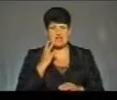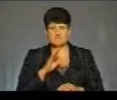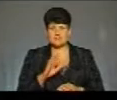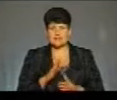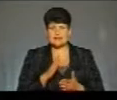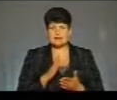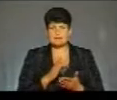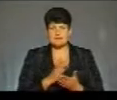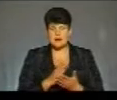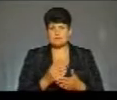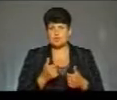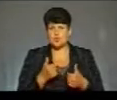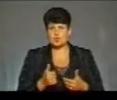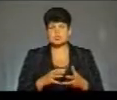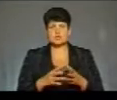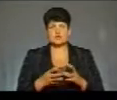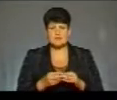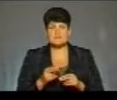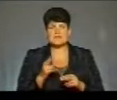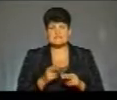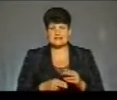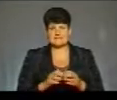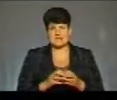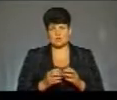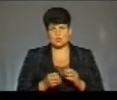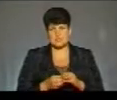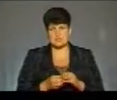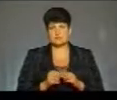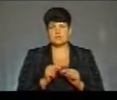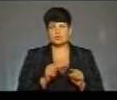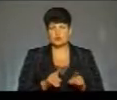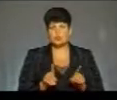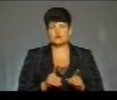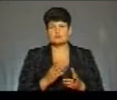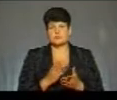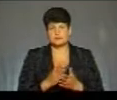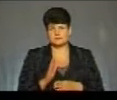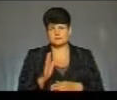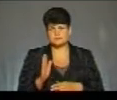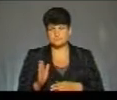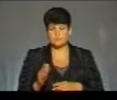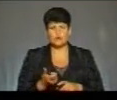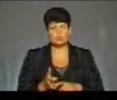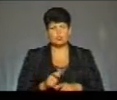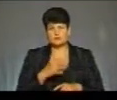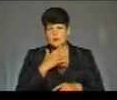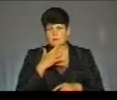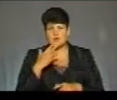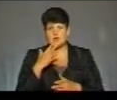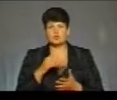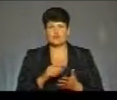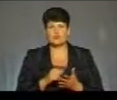ми маємо хороший результат чи кінцевий результат того, що би мало відбуватися. Адже дуже багато